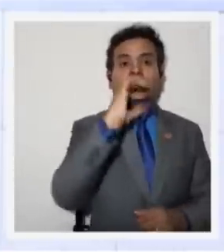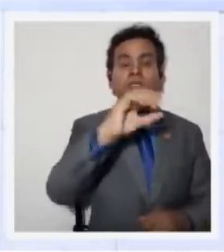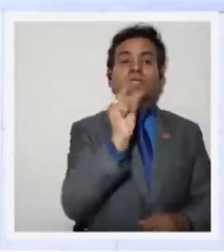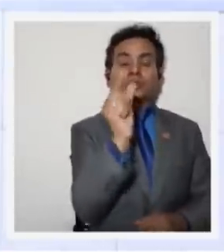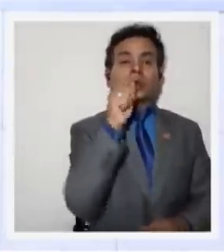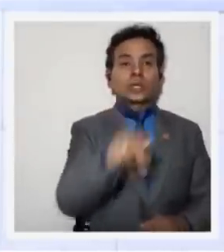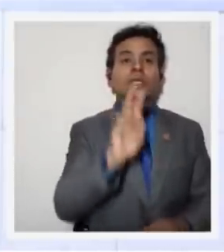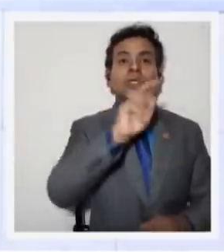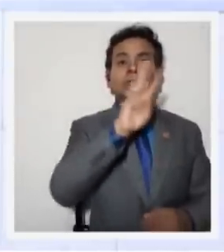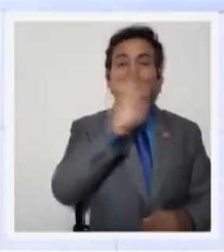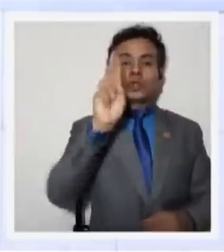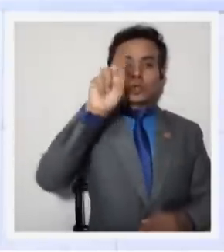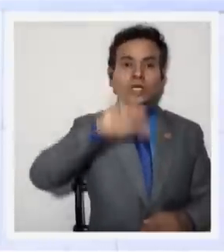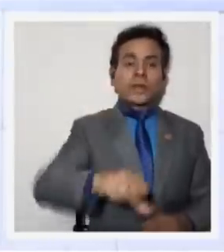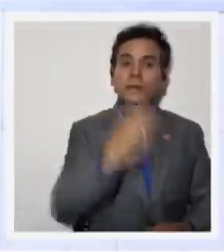মহানগরীতে